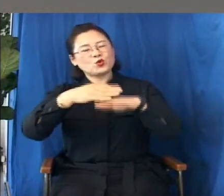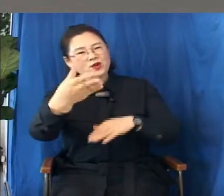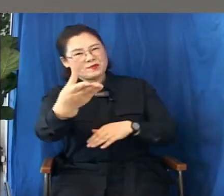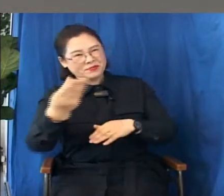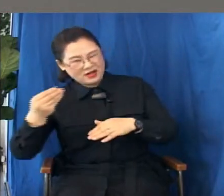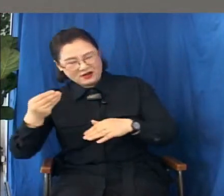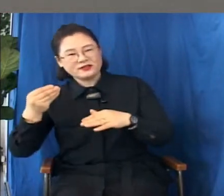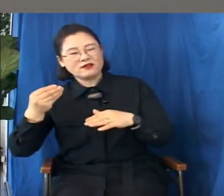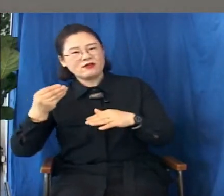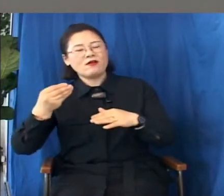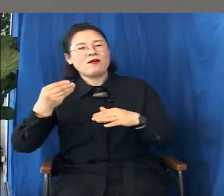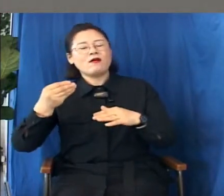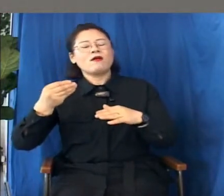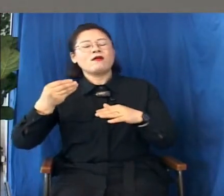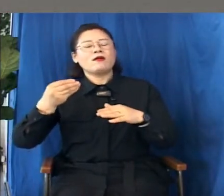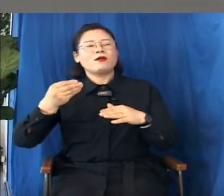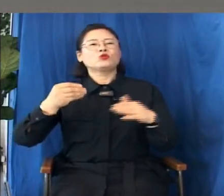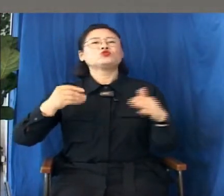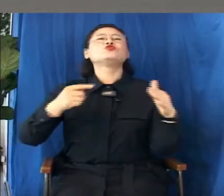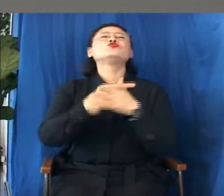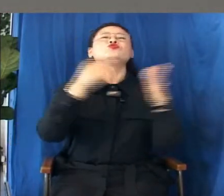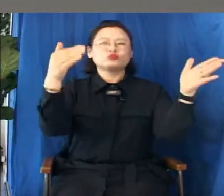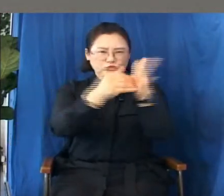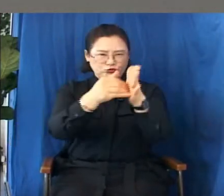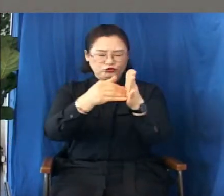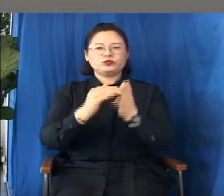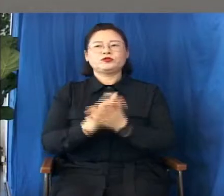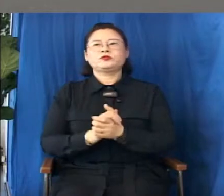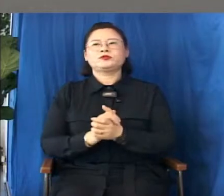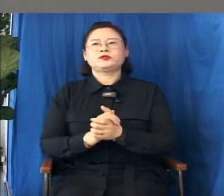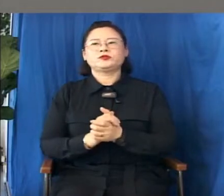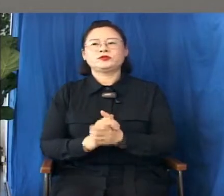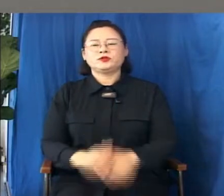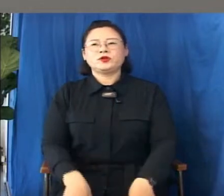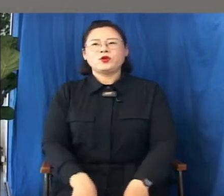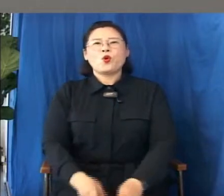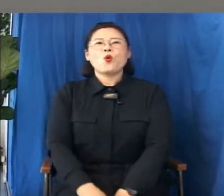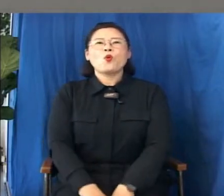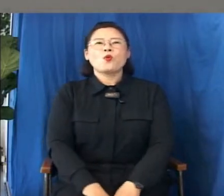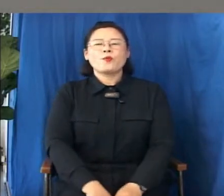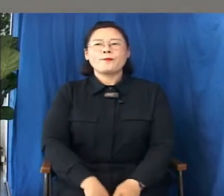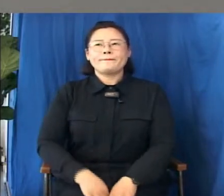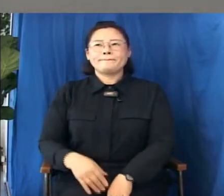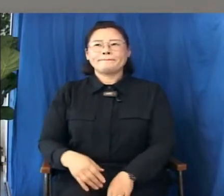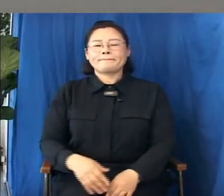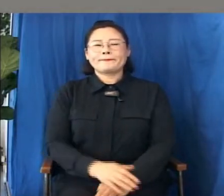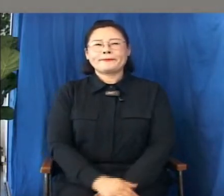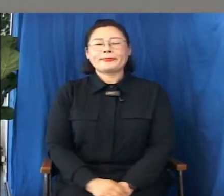사형을 받게 하지만 뒤에서 행사를 하잖아요. 무력 행사를 하잖아요. 군중들의 심리를 이용해가지고.